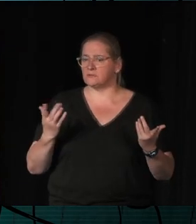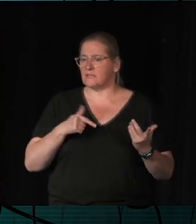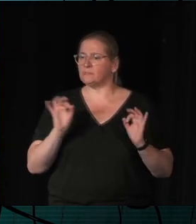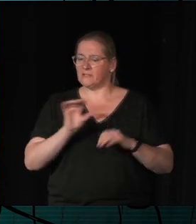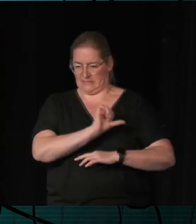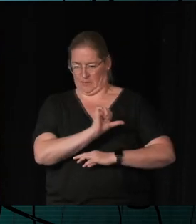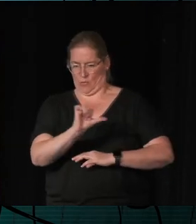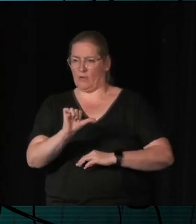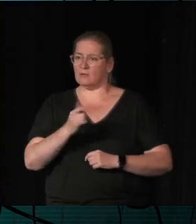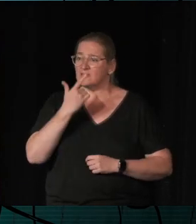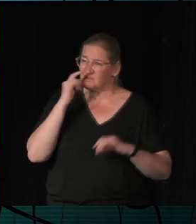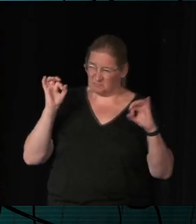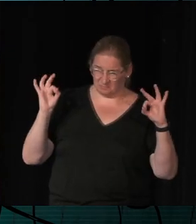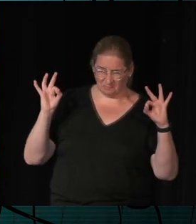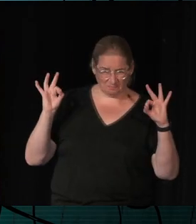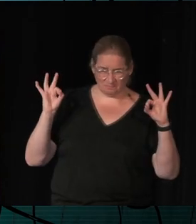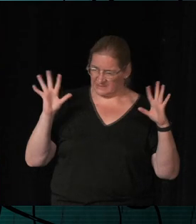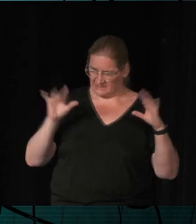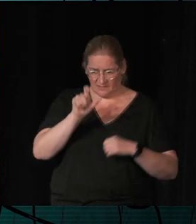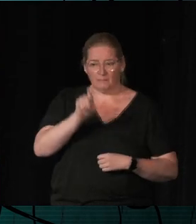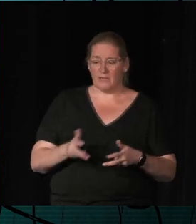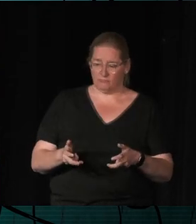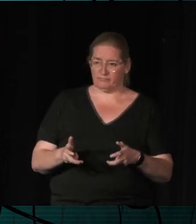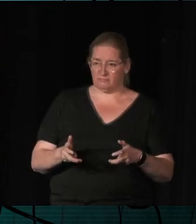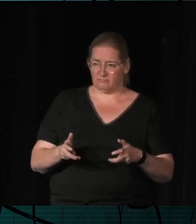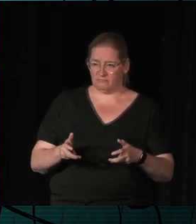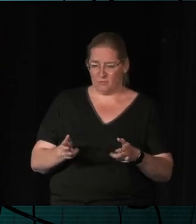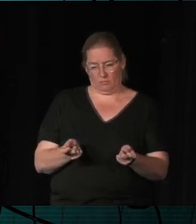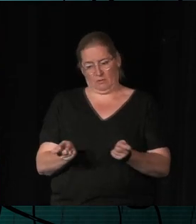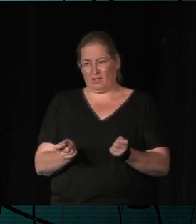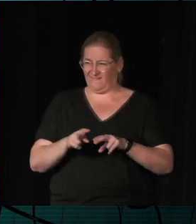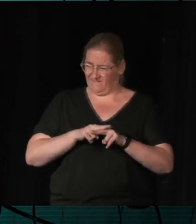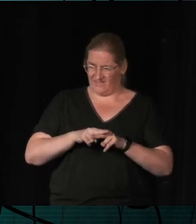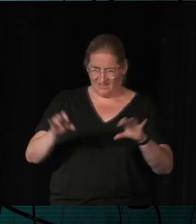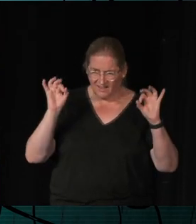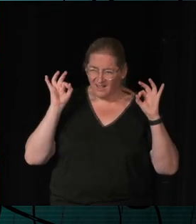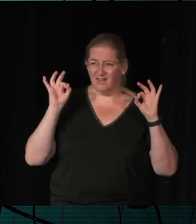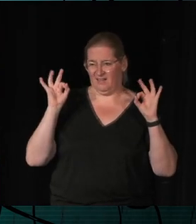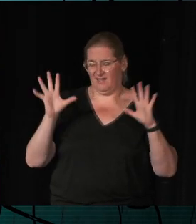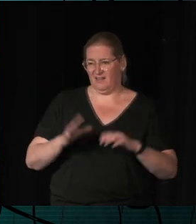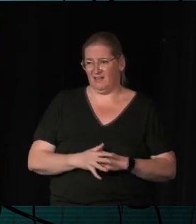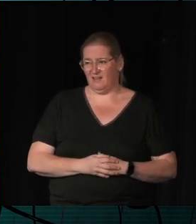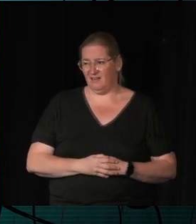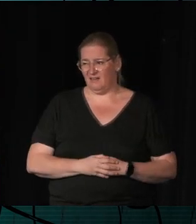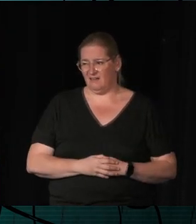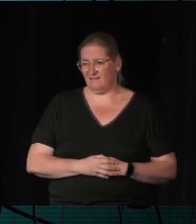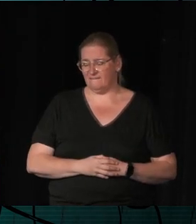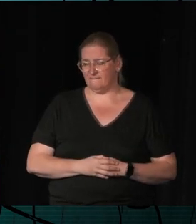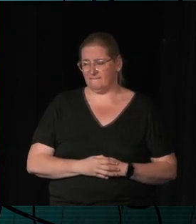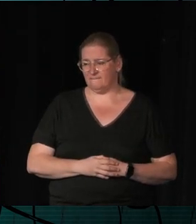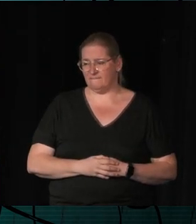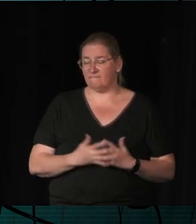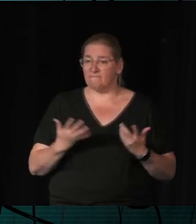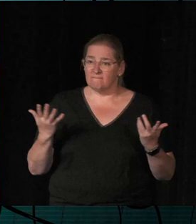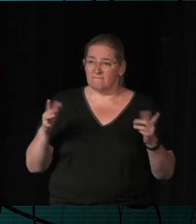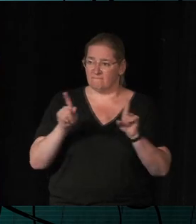cette idée de manque de contrôle infligé aux joueurs? Puisque c'est un jeu qui a été au-delà de la sphère très à droite d'une certaine frange de joueurs, qui a